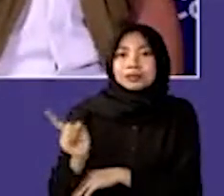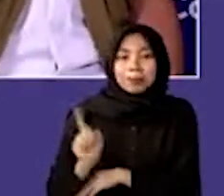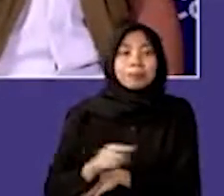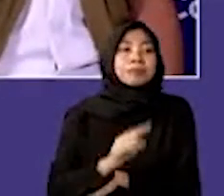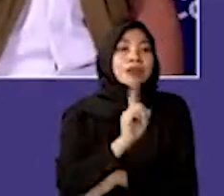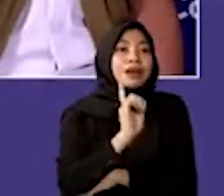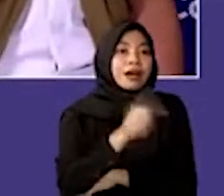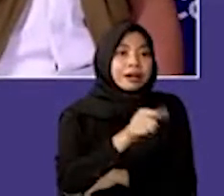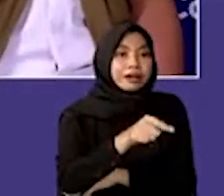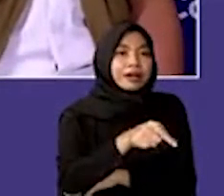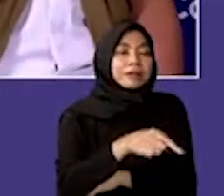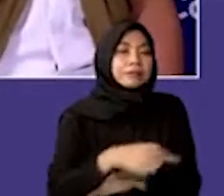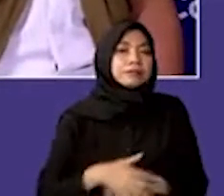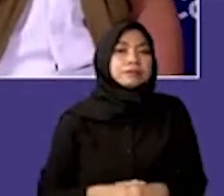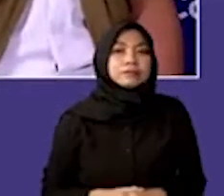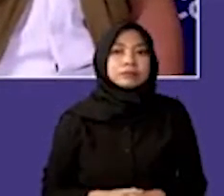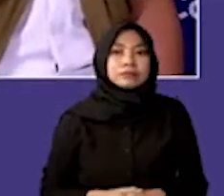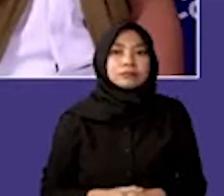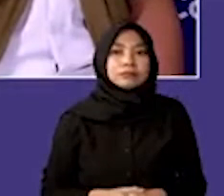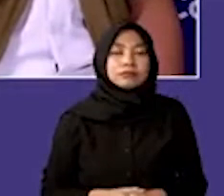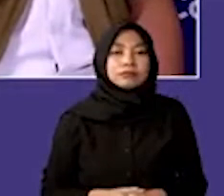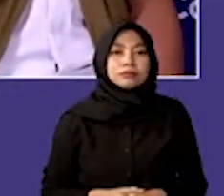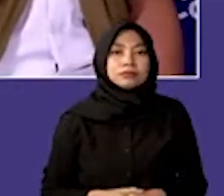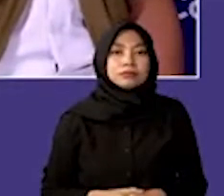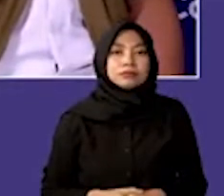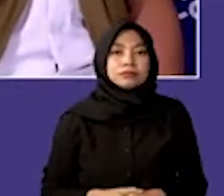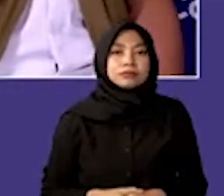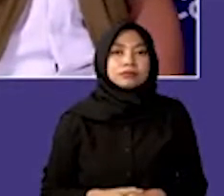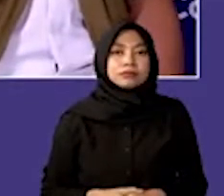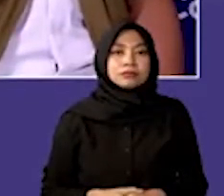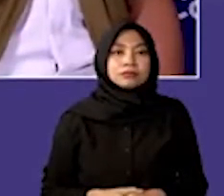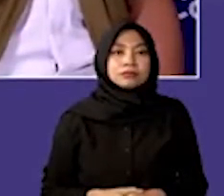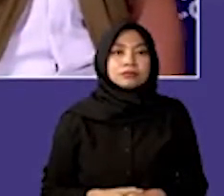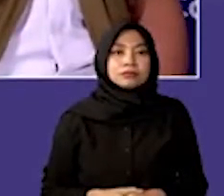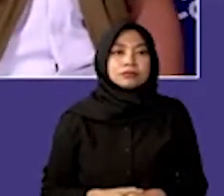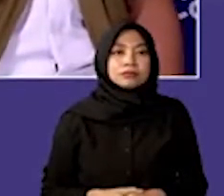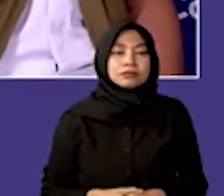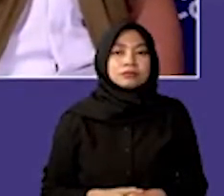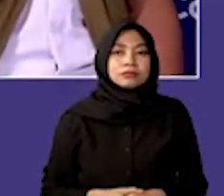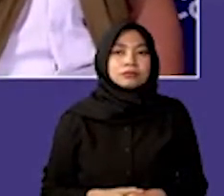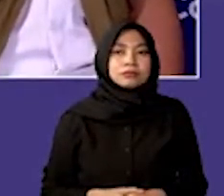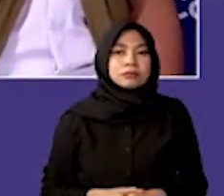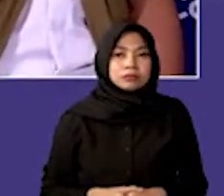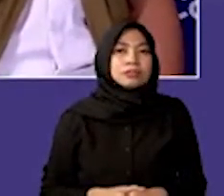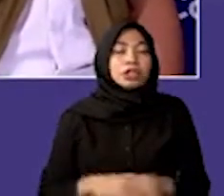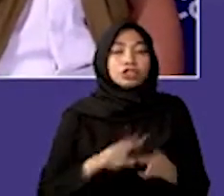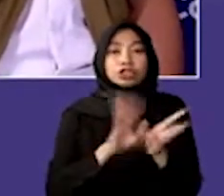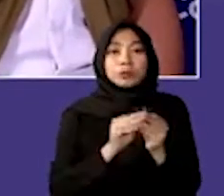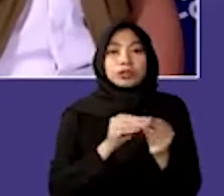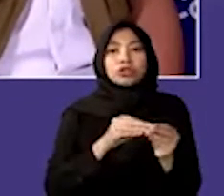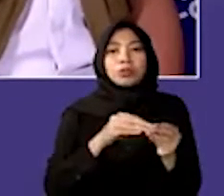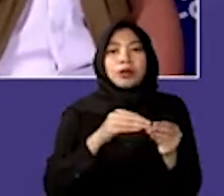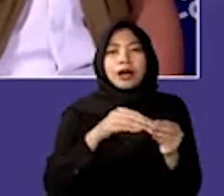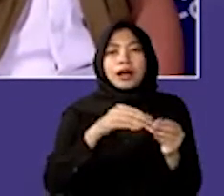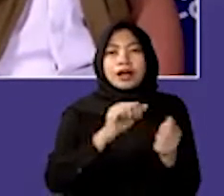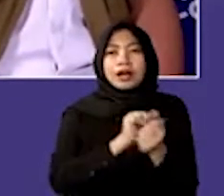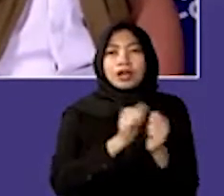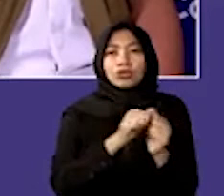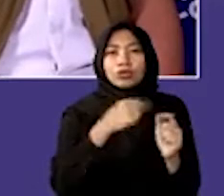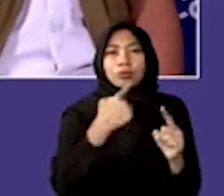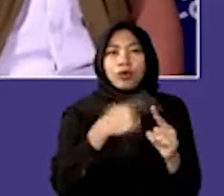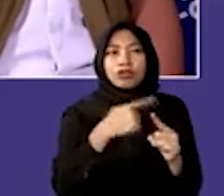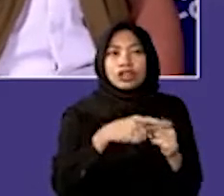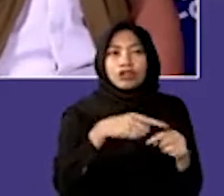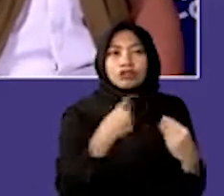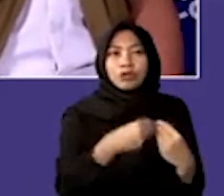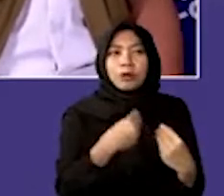ee angka kasus positif bagi masyarakat ternyata tidak juga seperti yang kita perhitungkan ya